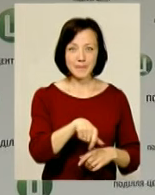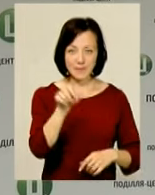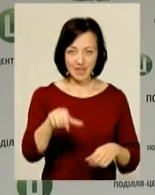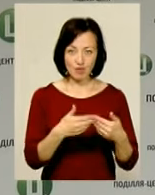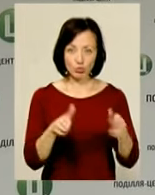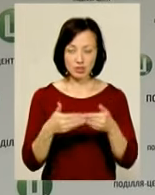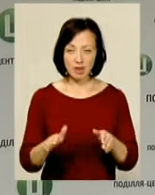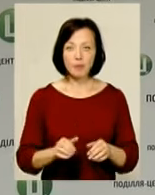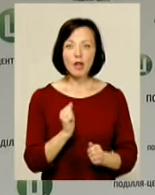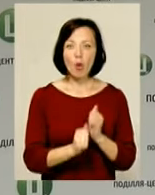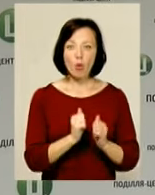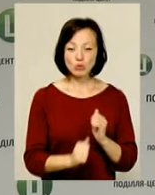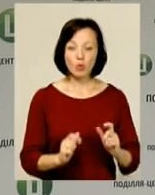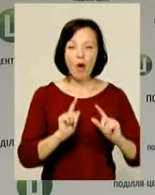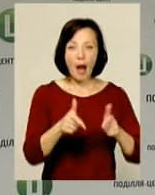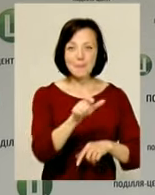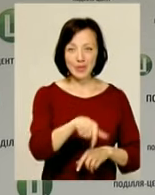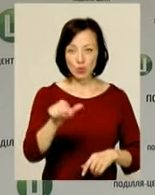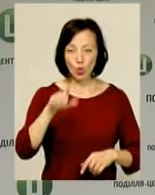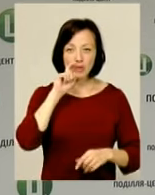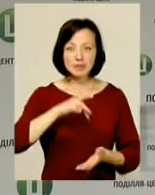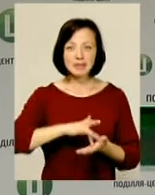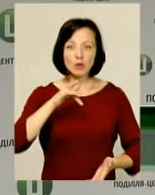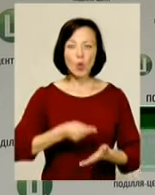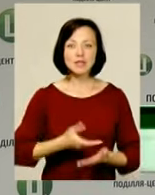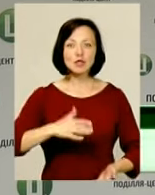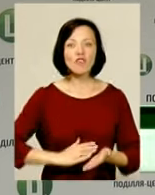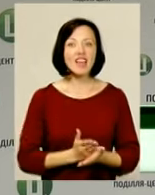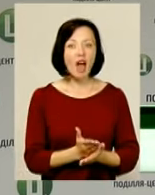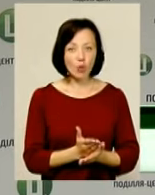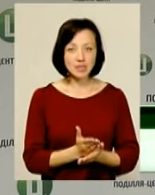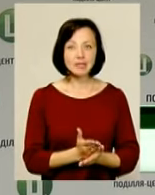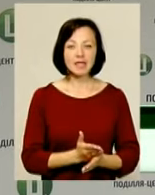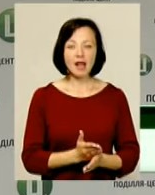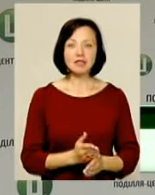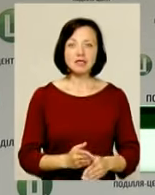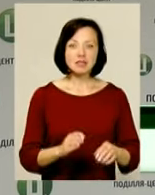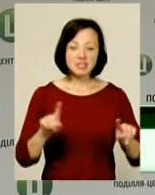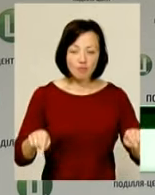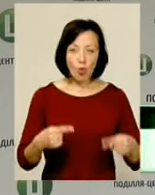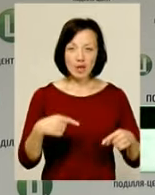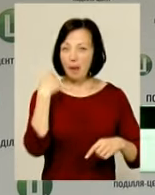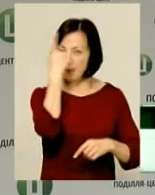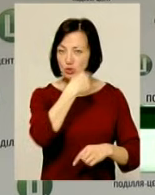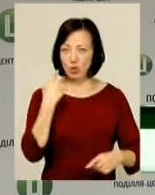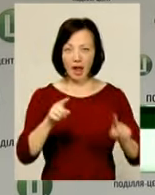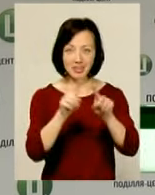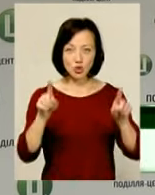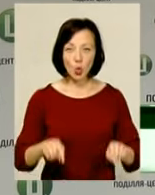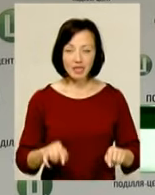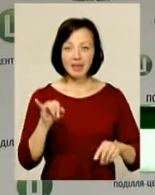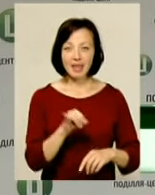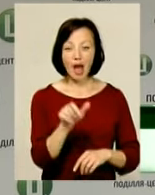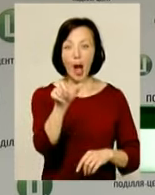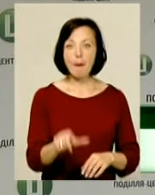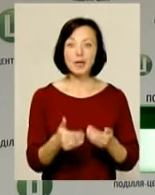Для кожного абітурієнта Українським центром оцінювання якості заведена персональна сторінка. І абітурієнт,